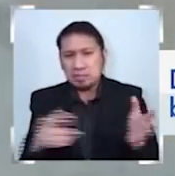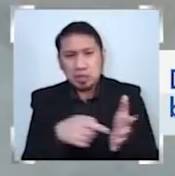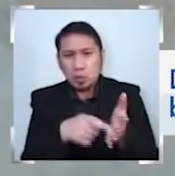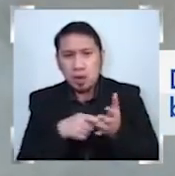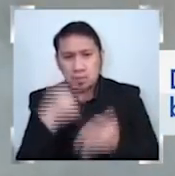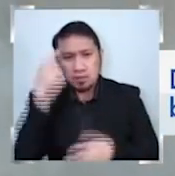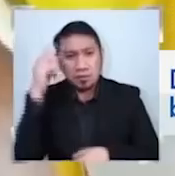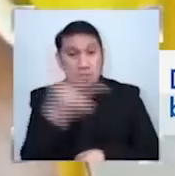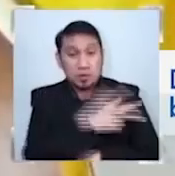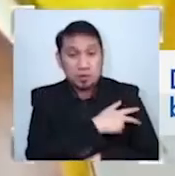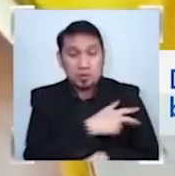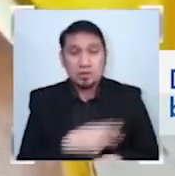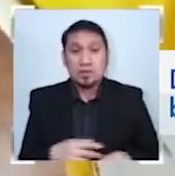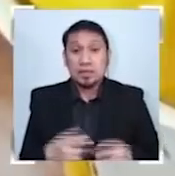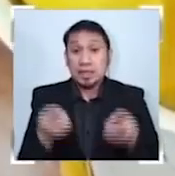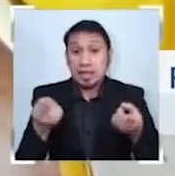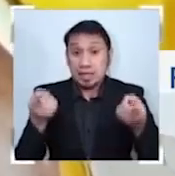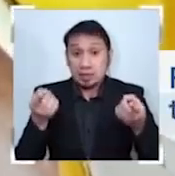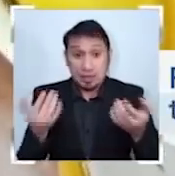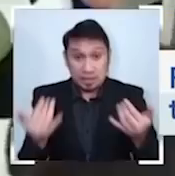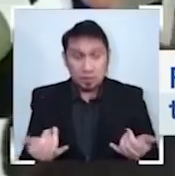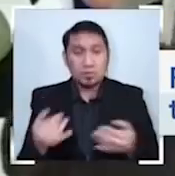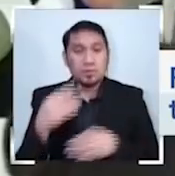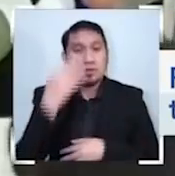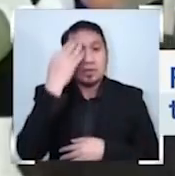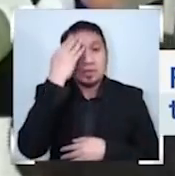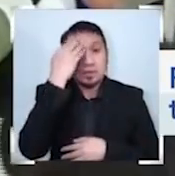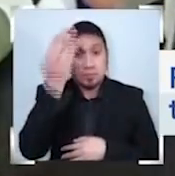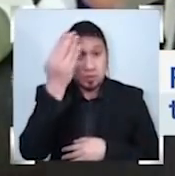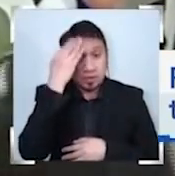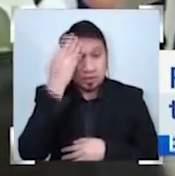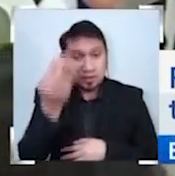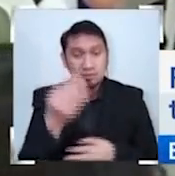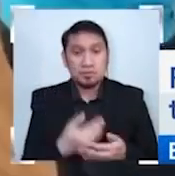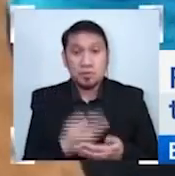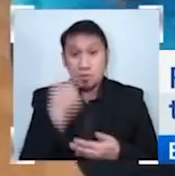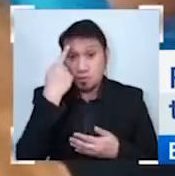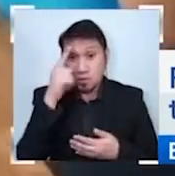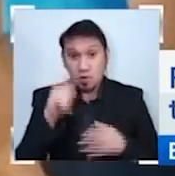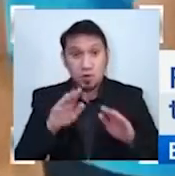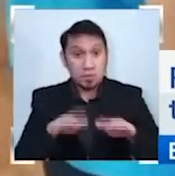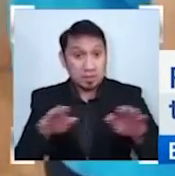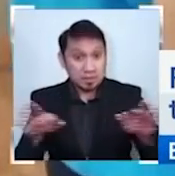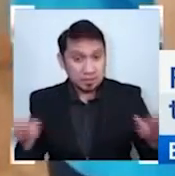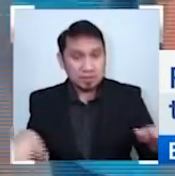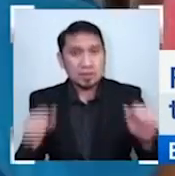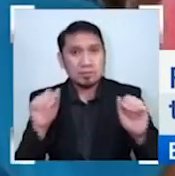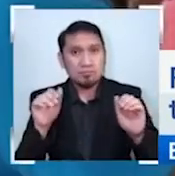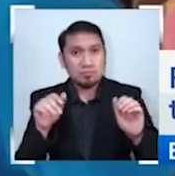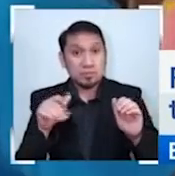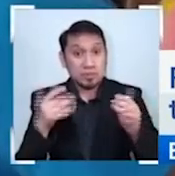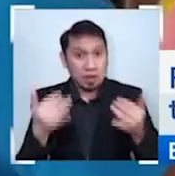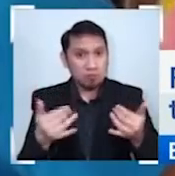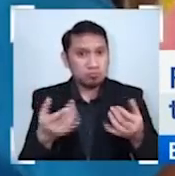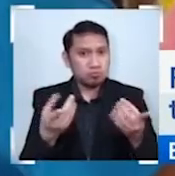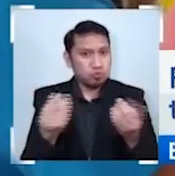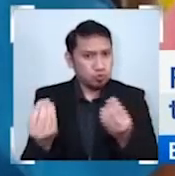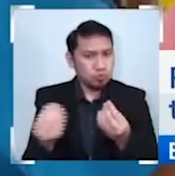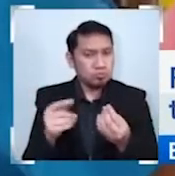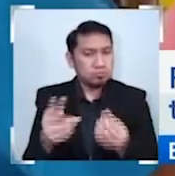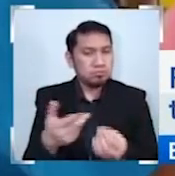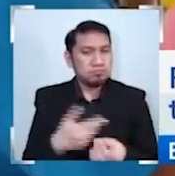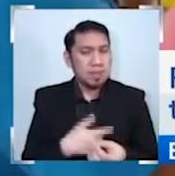sa Bukawi, Bulacan. Ang mga batang vaccine kasi pwedeng makapanood ng cartoons habang nagpapabakuna, magpa-picture sa